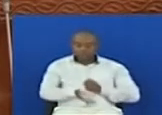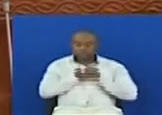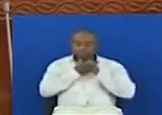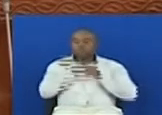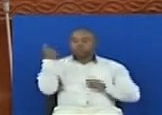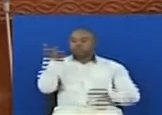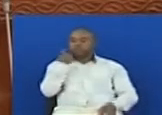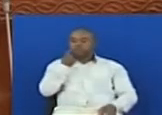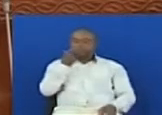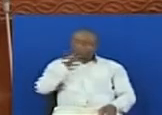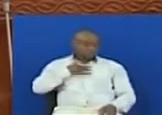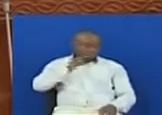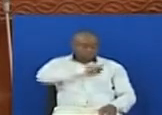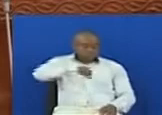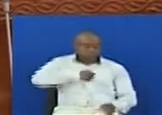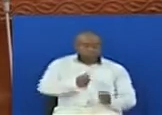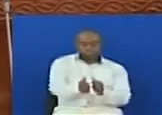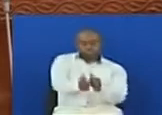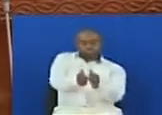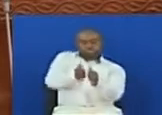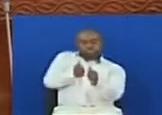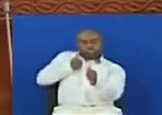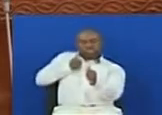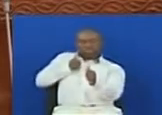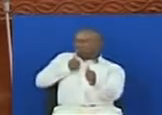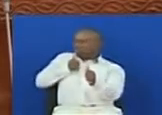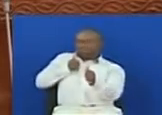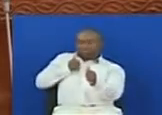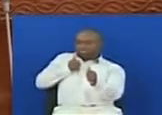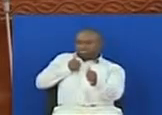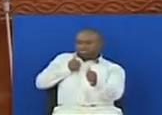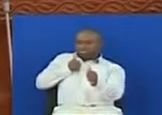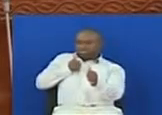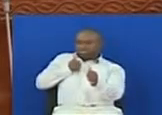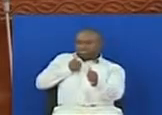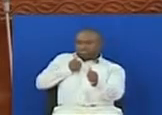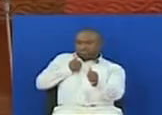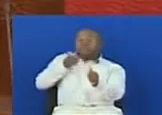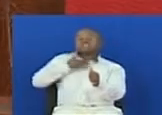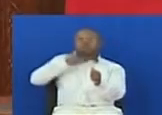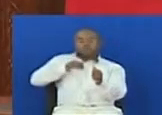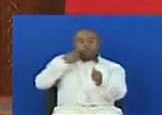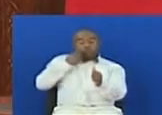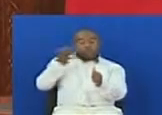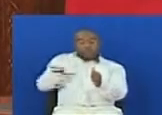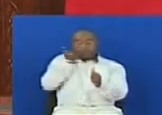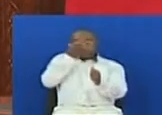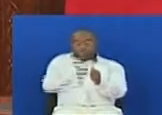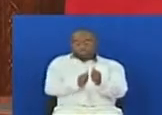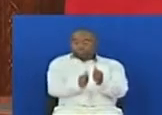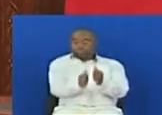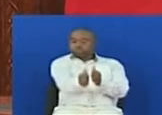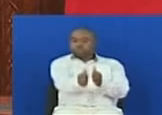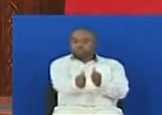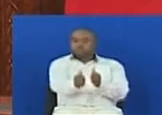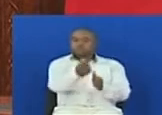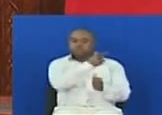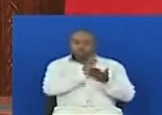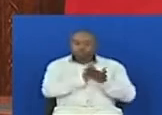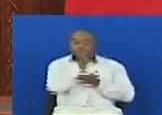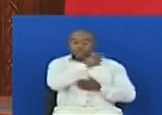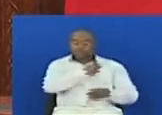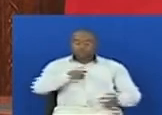wanataka kuturudisha nyuma. Tanzania yenye maendeleo chini ya Rais Jemedali John Joseph Pombe